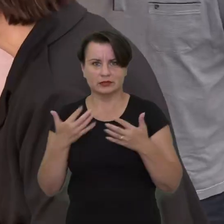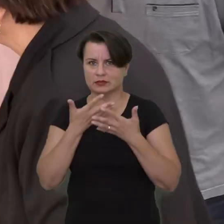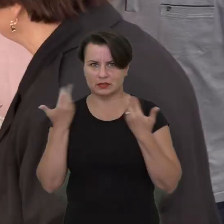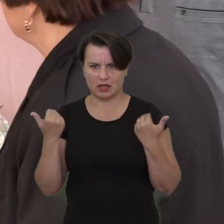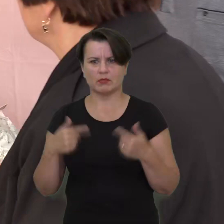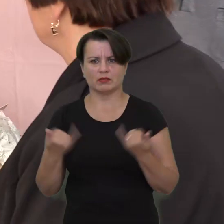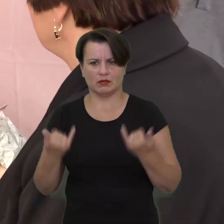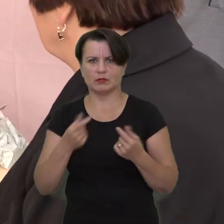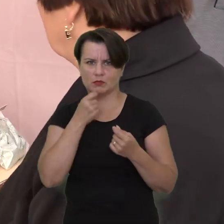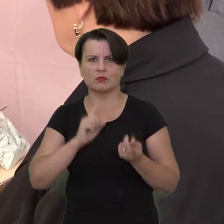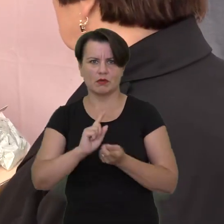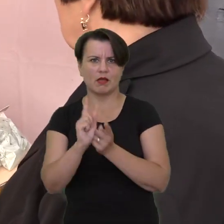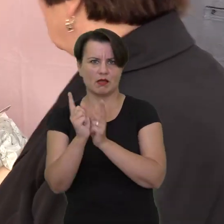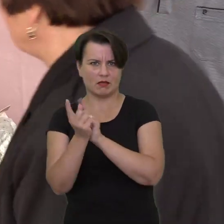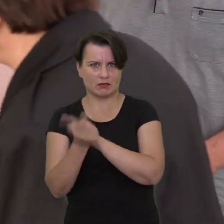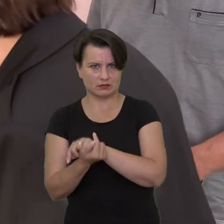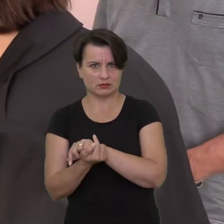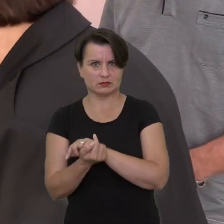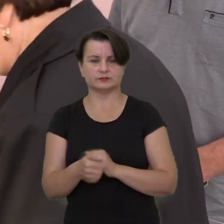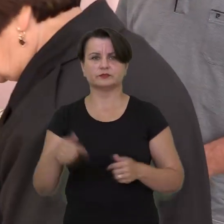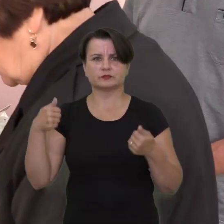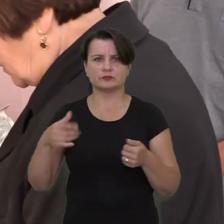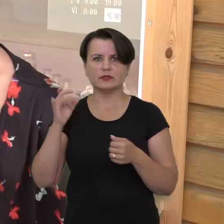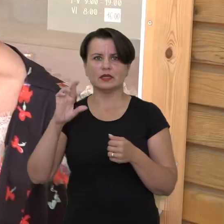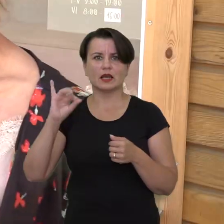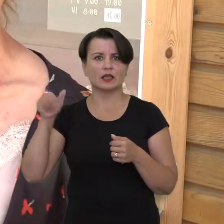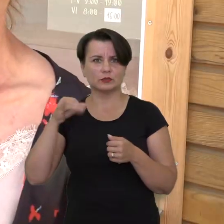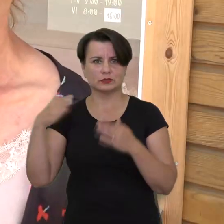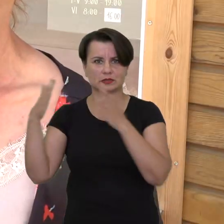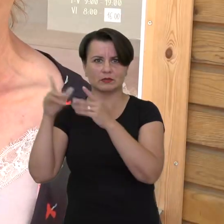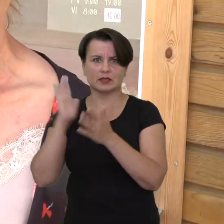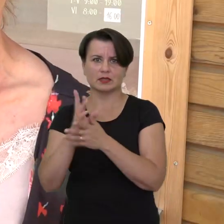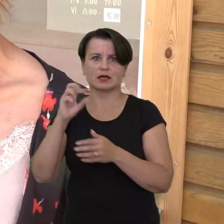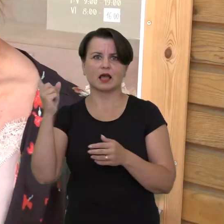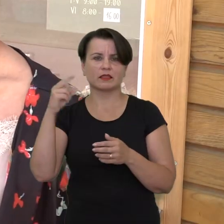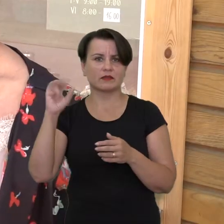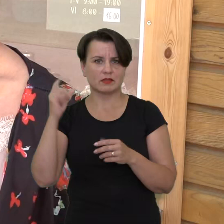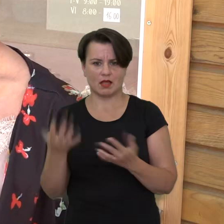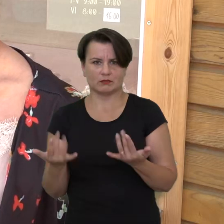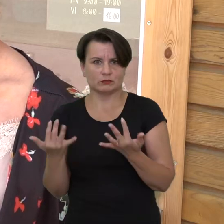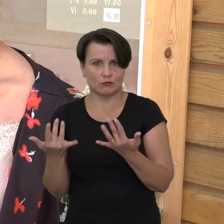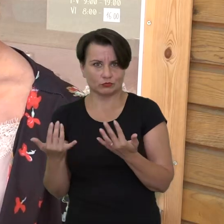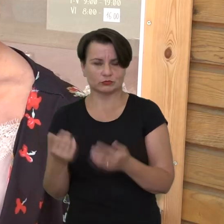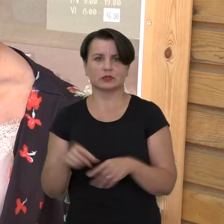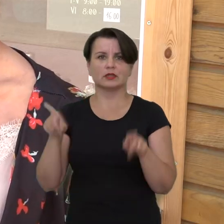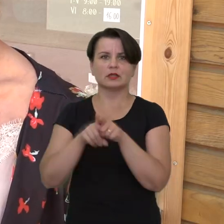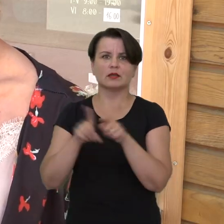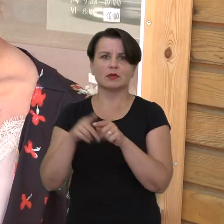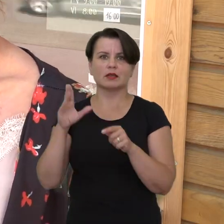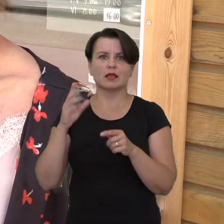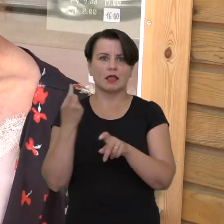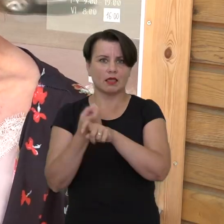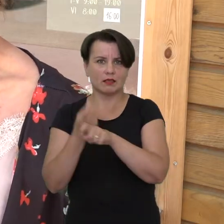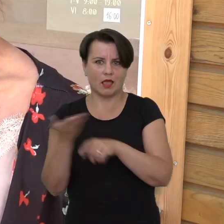tą sąlygojo žmonių finansinės galimybės, bet jie keičiasi. Ir pas mus krašte galima paragauti grėjus namė radvilų troškinio,